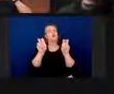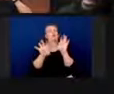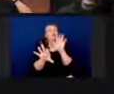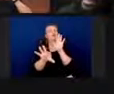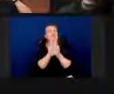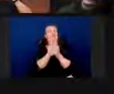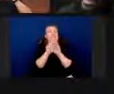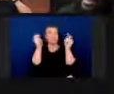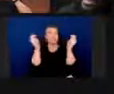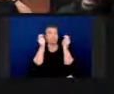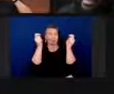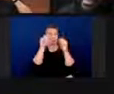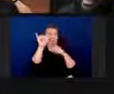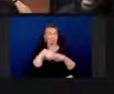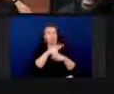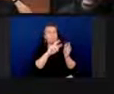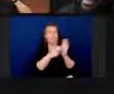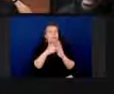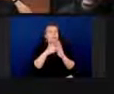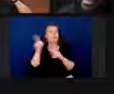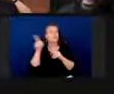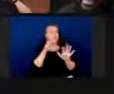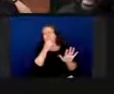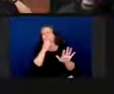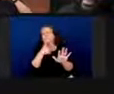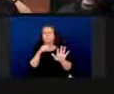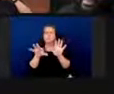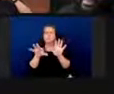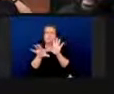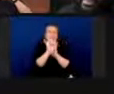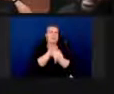بعد حفل الاختيار